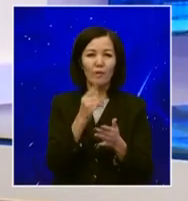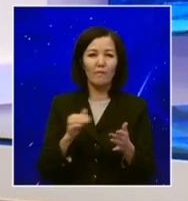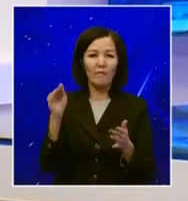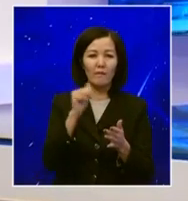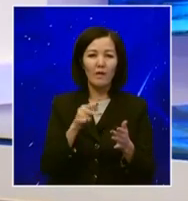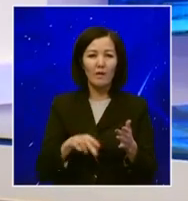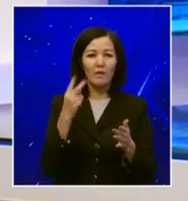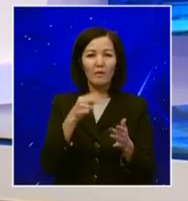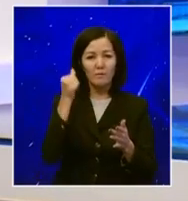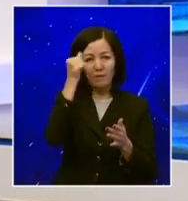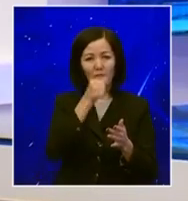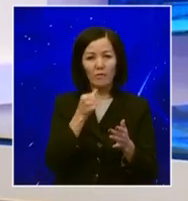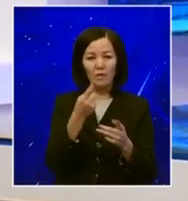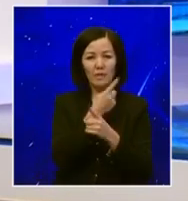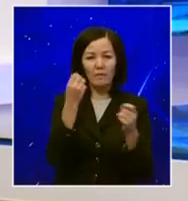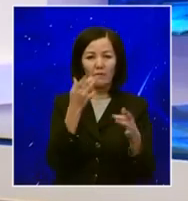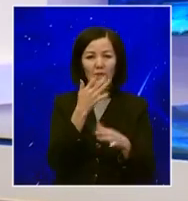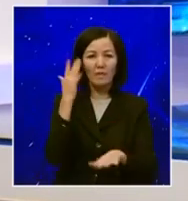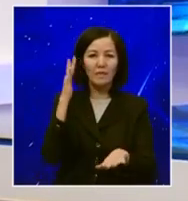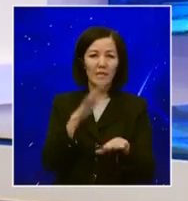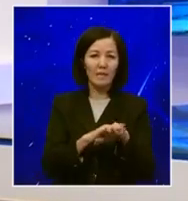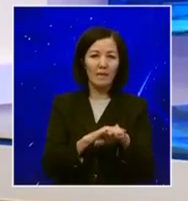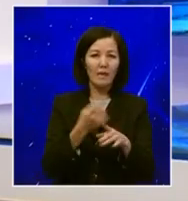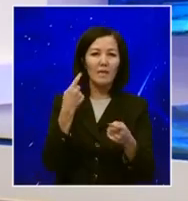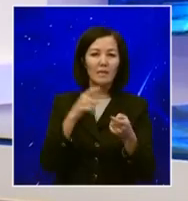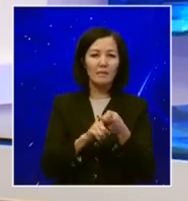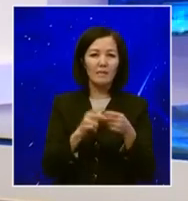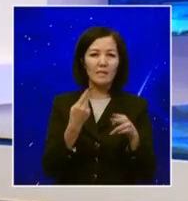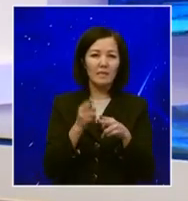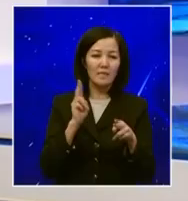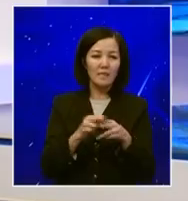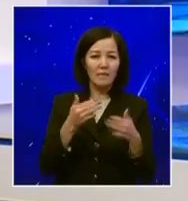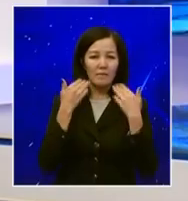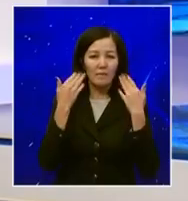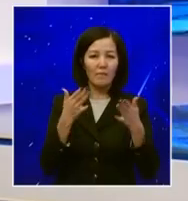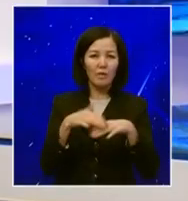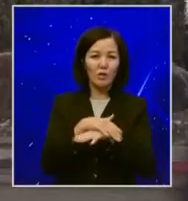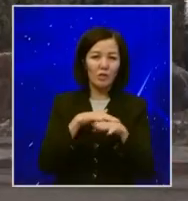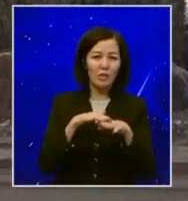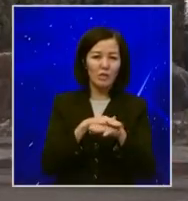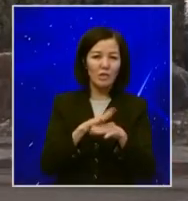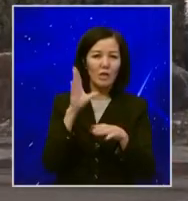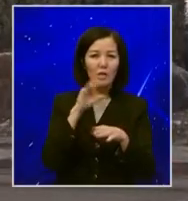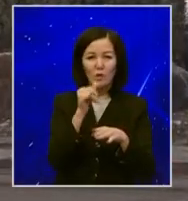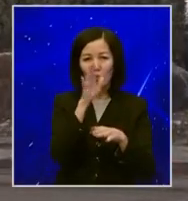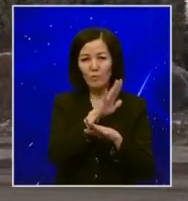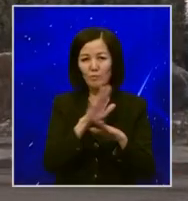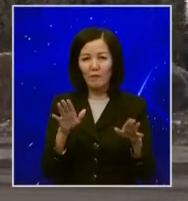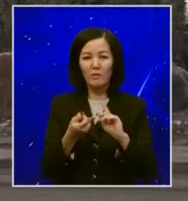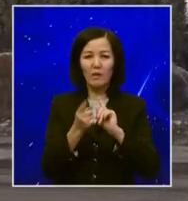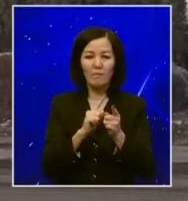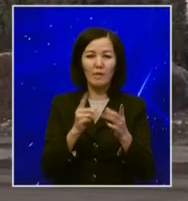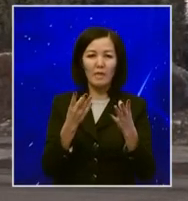1 февраля 2021 года, сообщает Национальный банк. Связано это с обращением жителей, не успевших